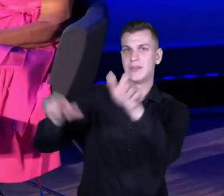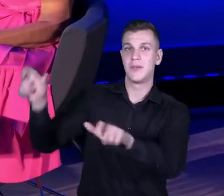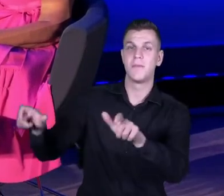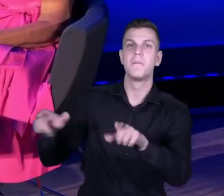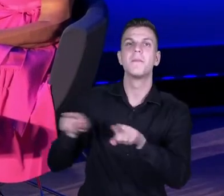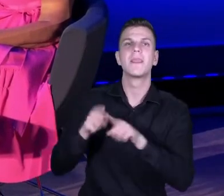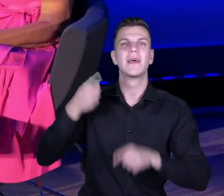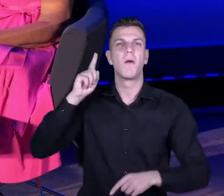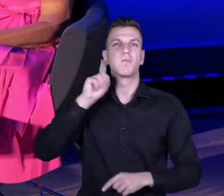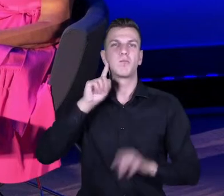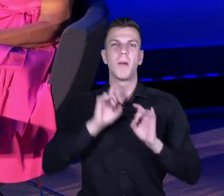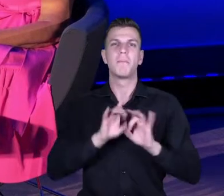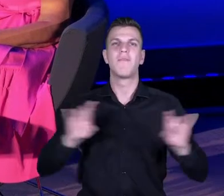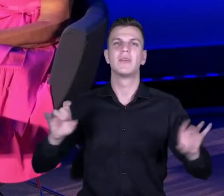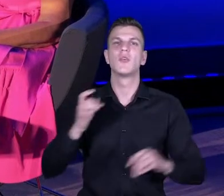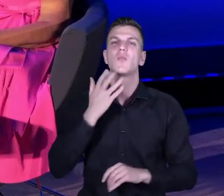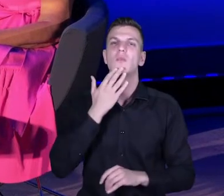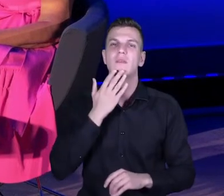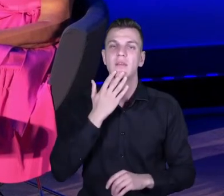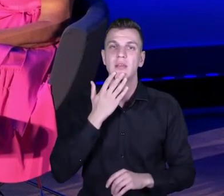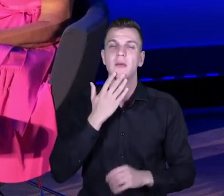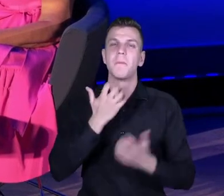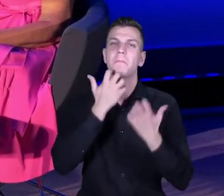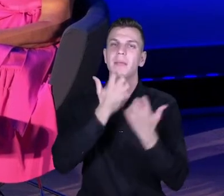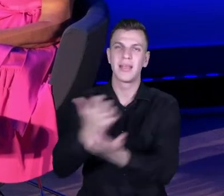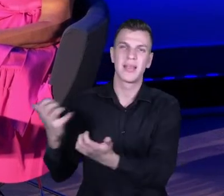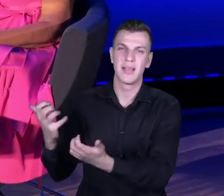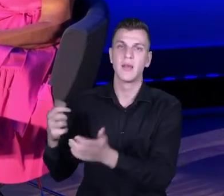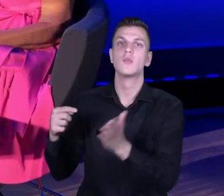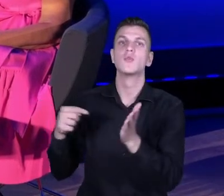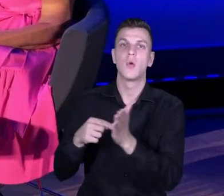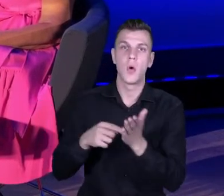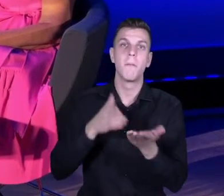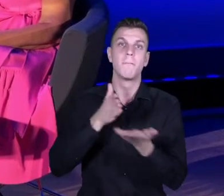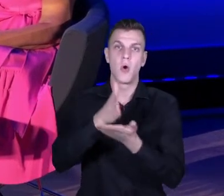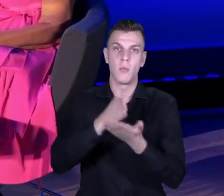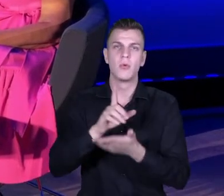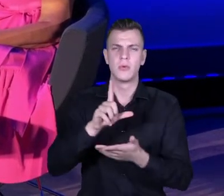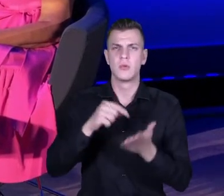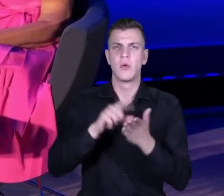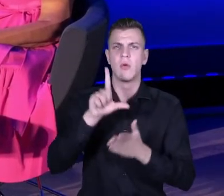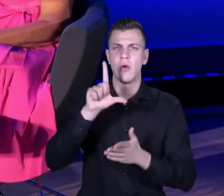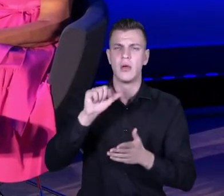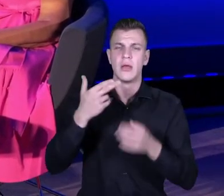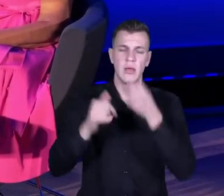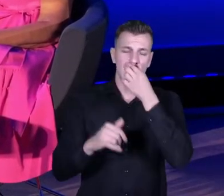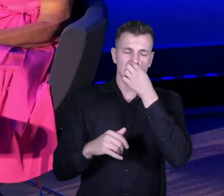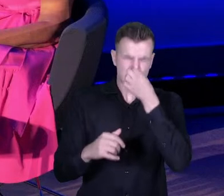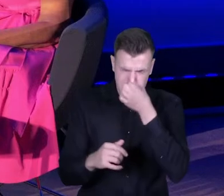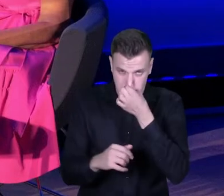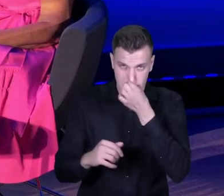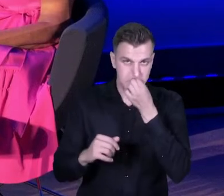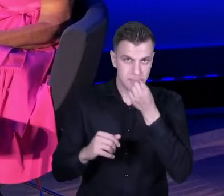troskę profesora Pyrzalskiego o gubienie niektórych uczniów. Myślimy, że linie rozwoju to jest właśnie coś, co pozwala nam każdego ucznia złapać. No i